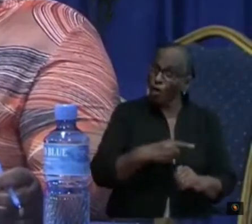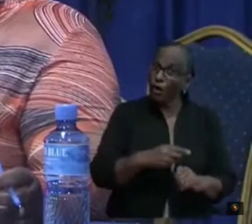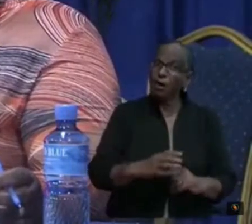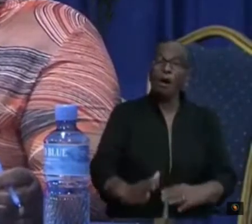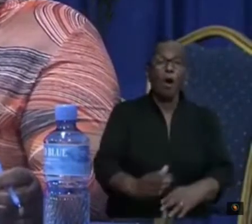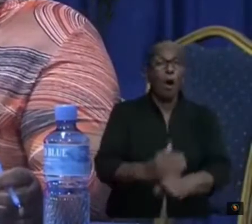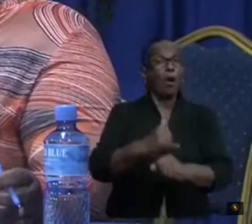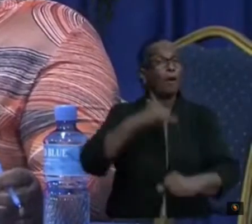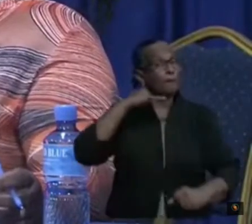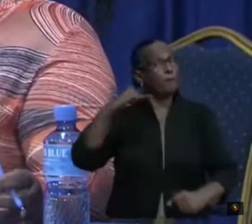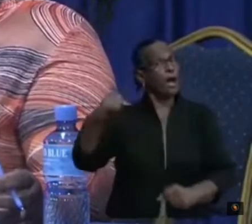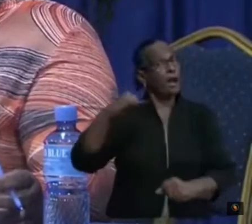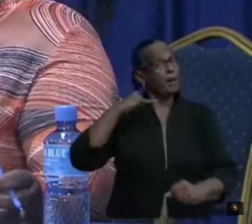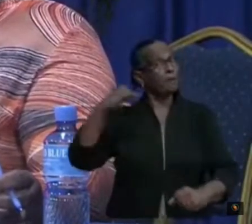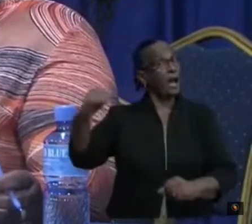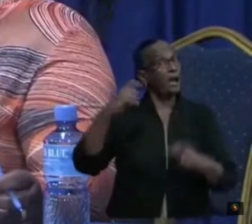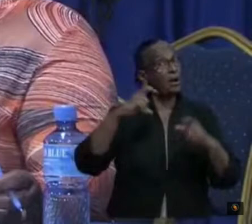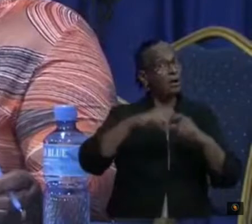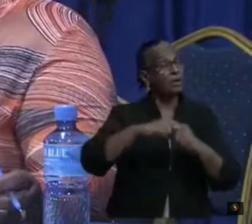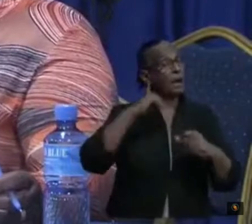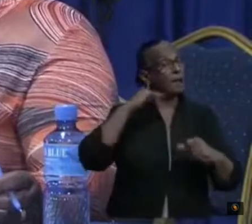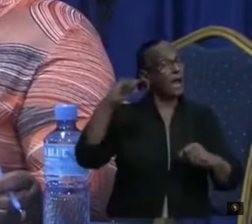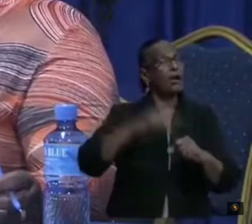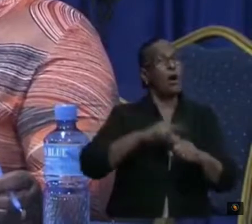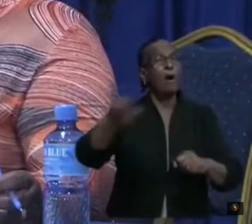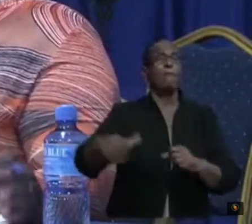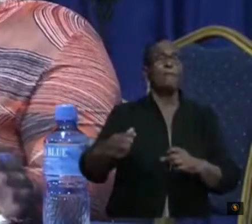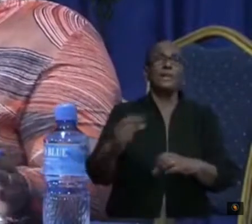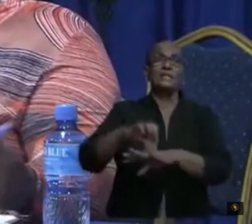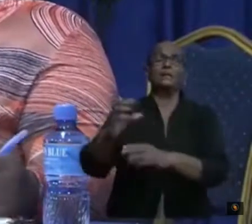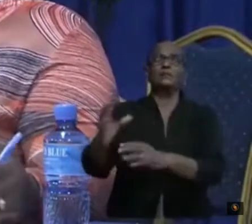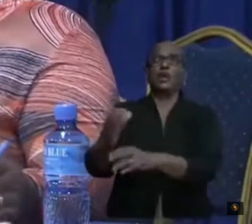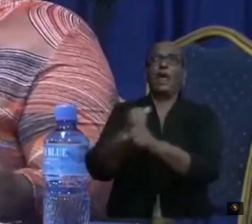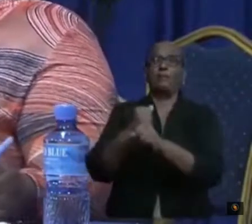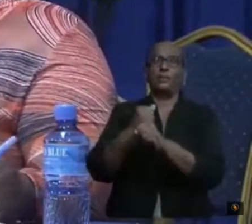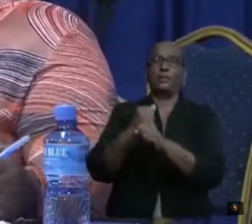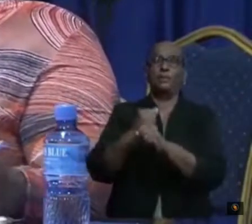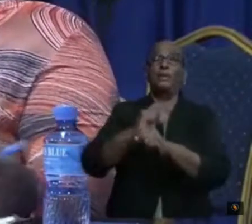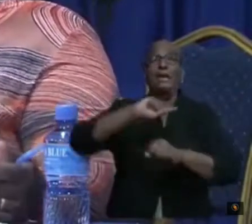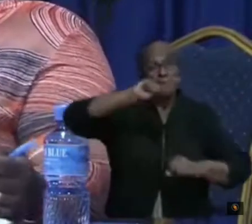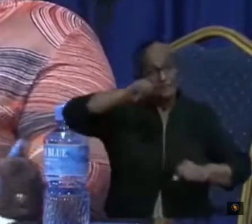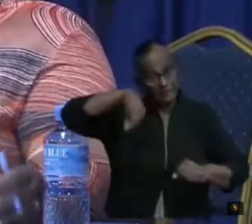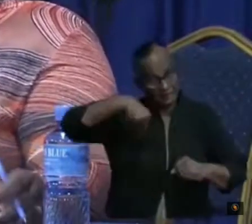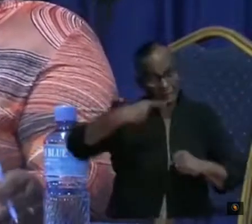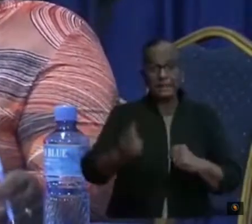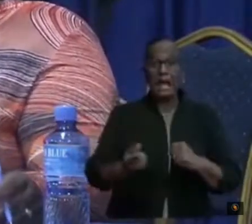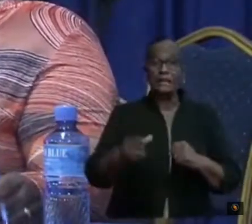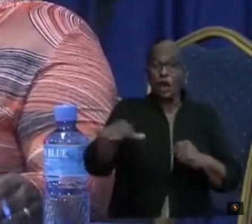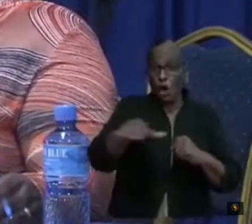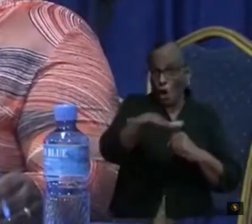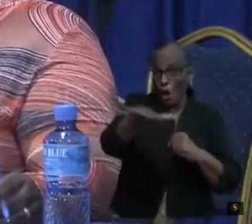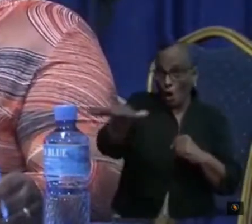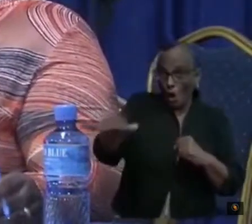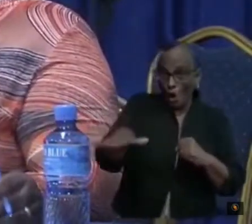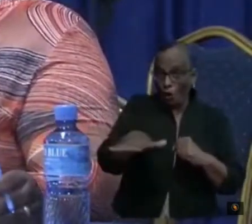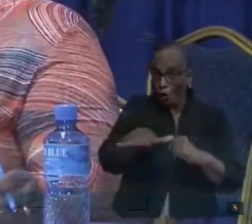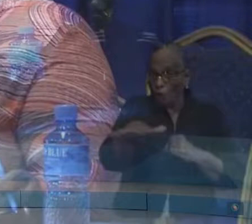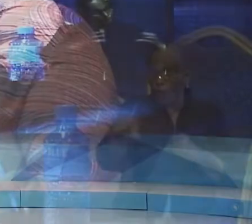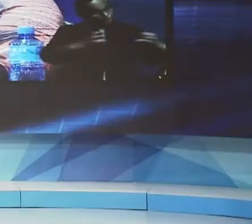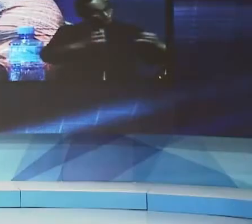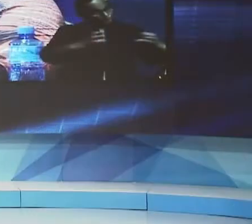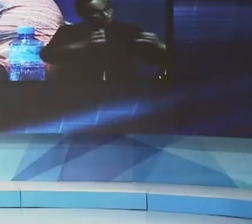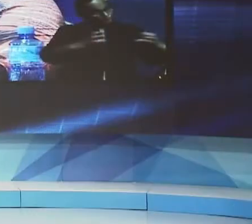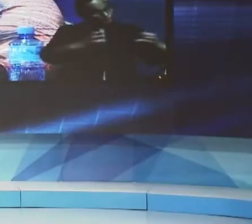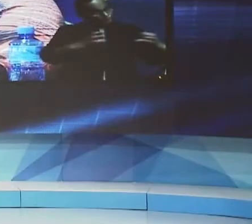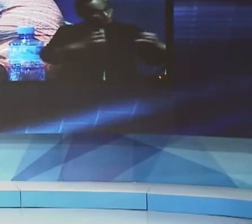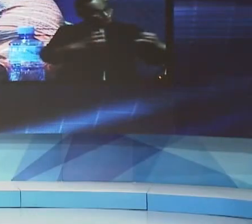de persconferentie van de overheid. Ze zei onder meer dat bedrijven niet op 100% capaciteit mogen opereren.